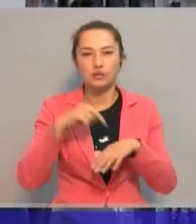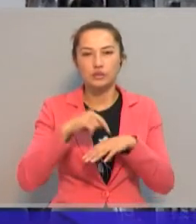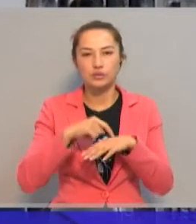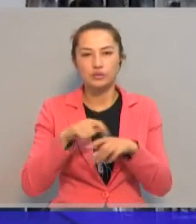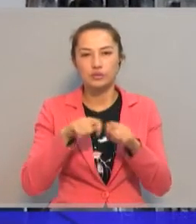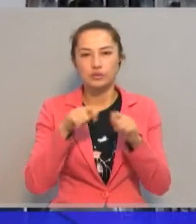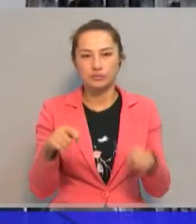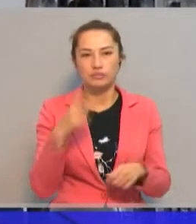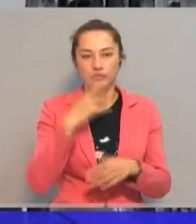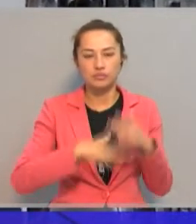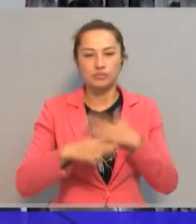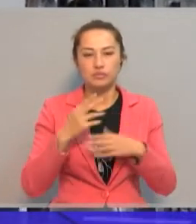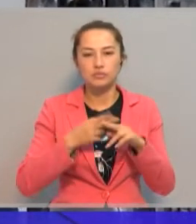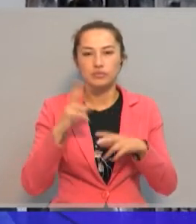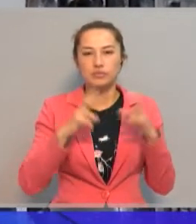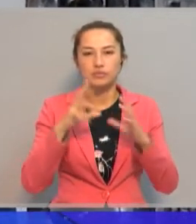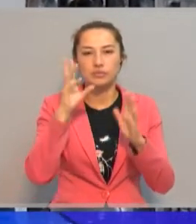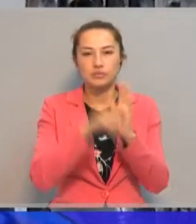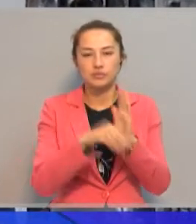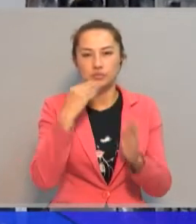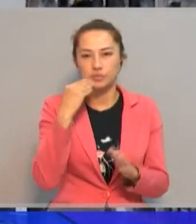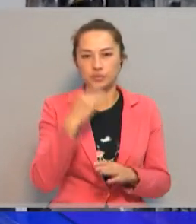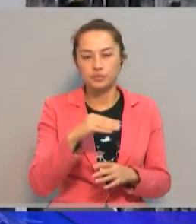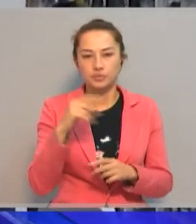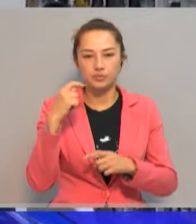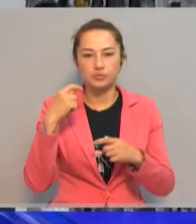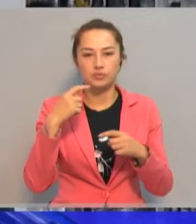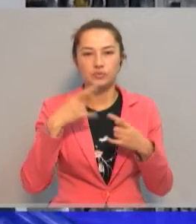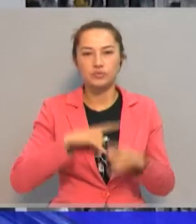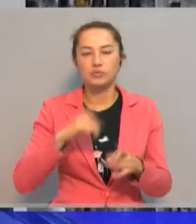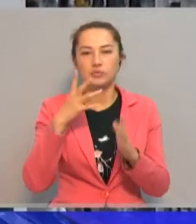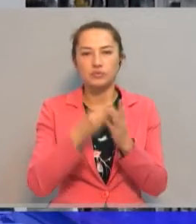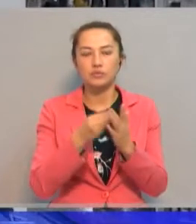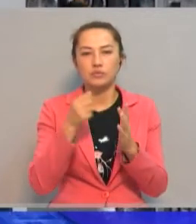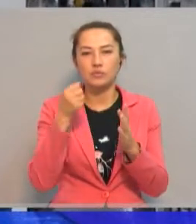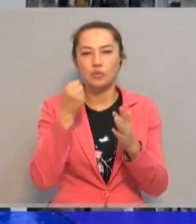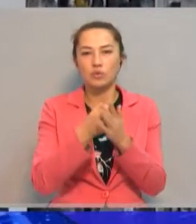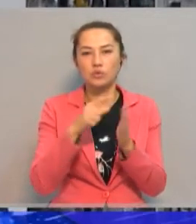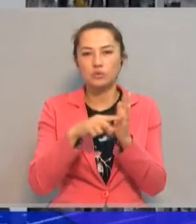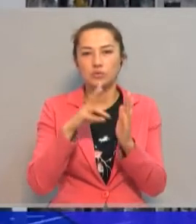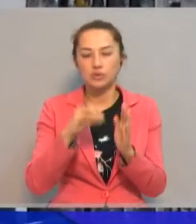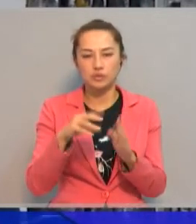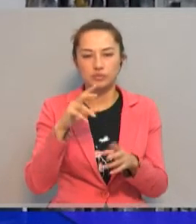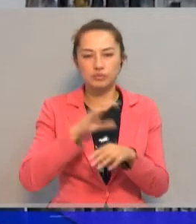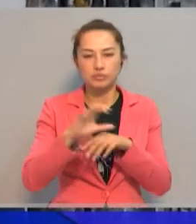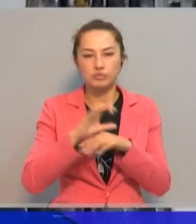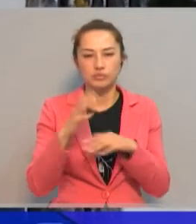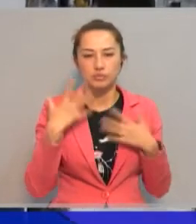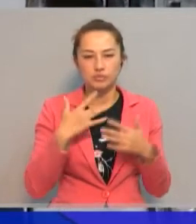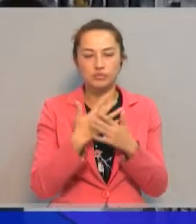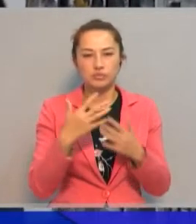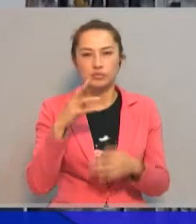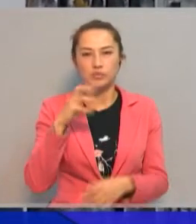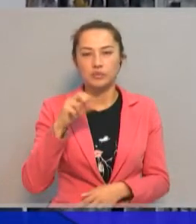Керемет ашылу болып жатыр. Біз фабрикада тек қана сапалы толғаннан бастап 7 жасқа дейінгі балаларға арналған киімдер шығарамыз. Қазақстандағы